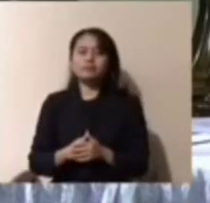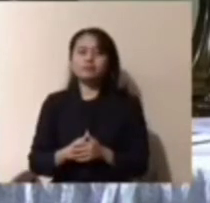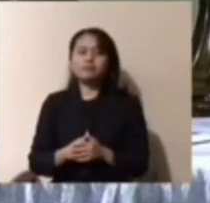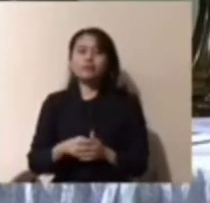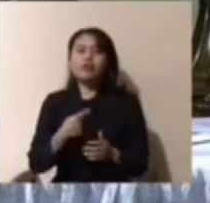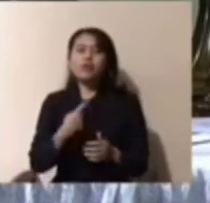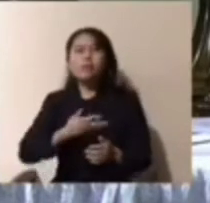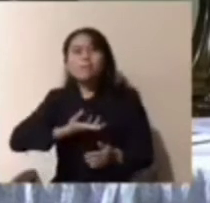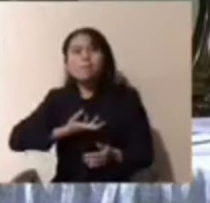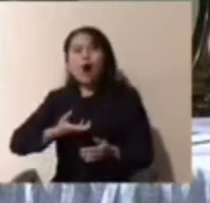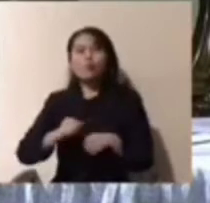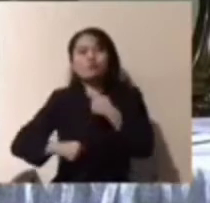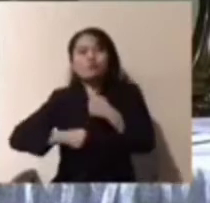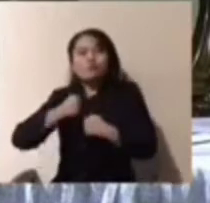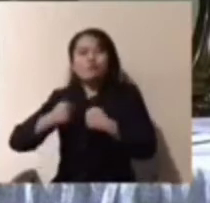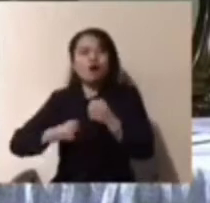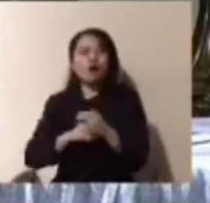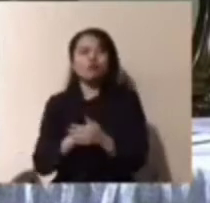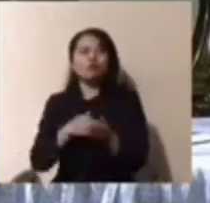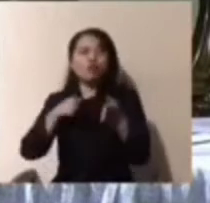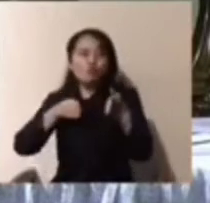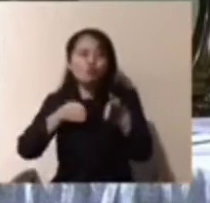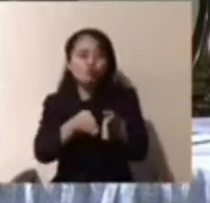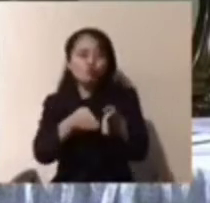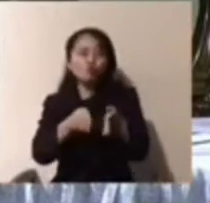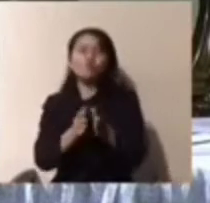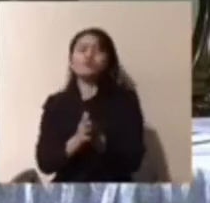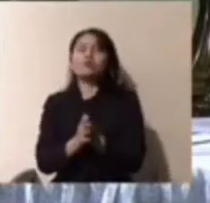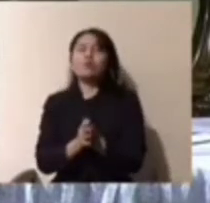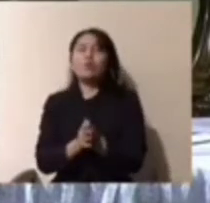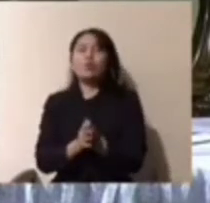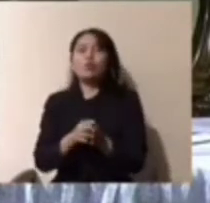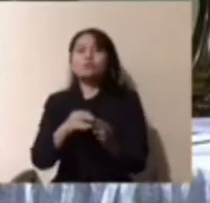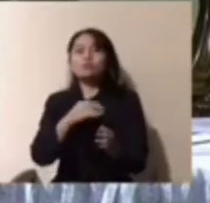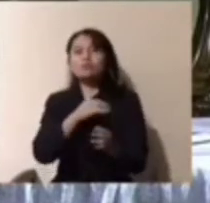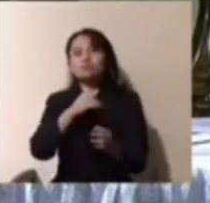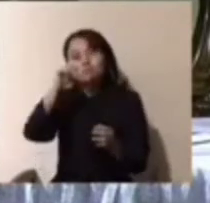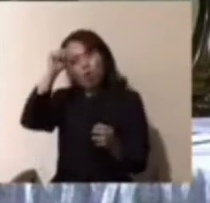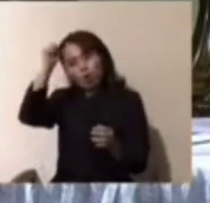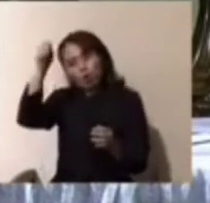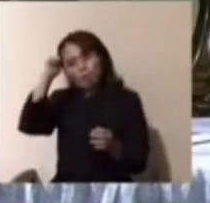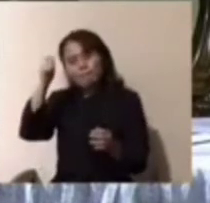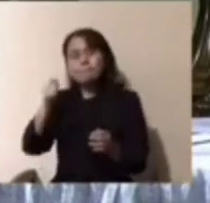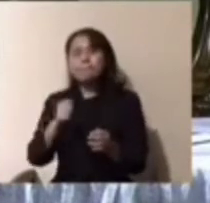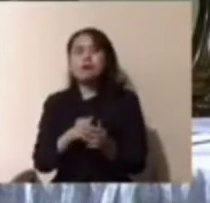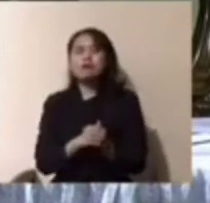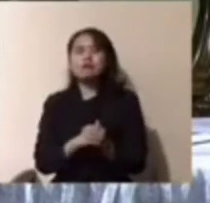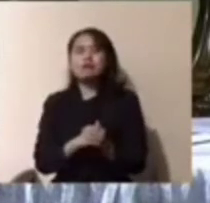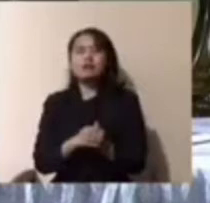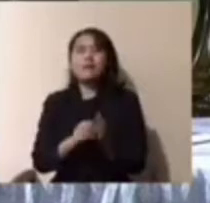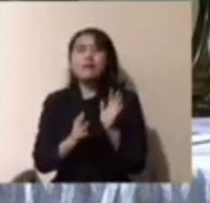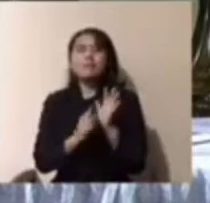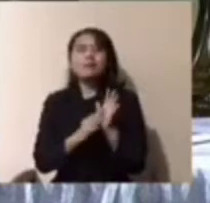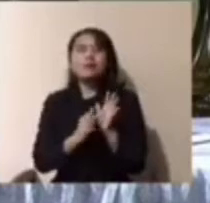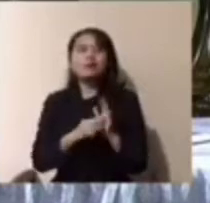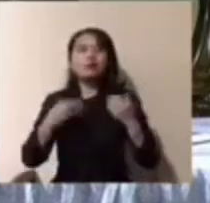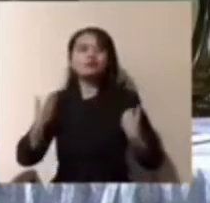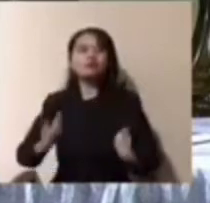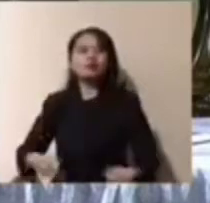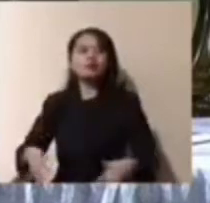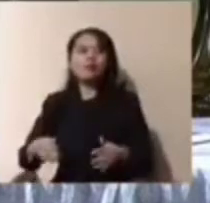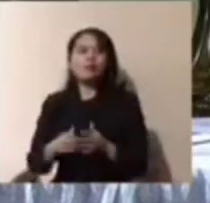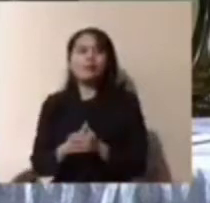Kita ingin berusaha secara khusus untuk menyadari rasa hormat terhadap martabat